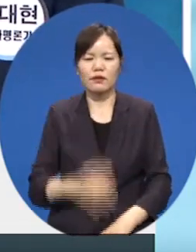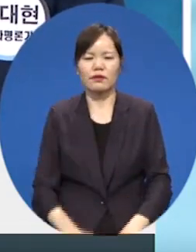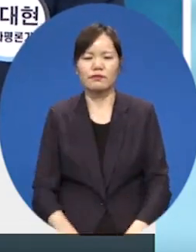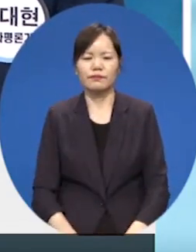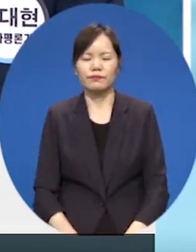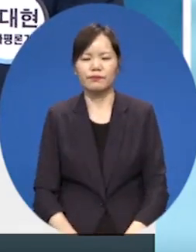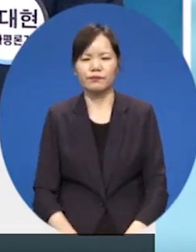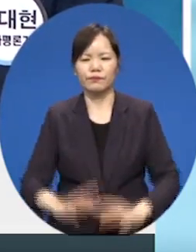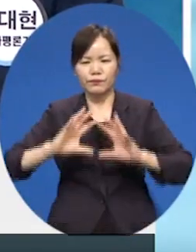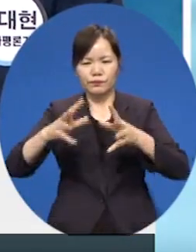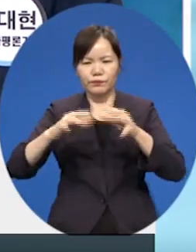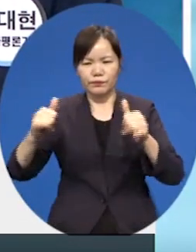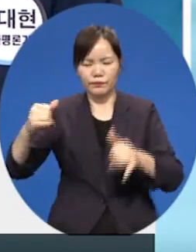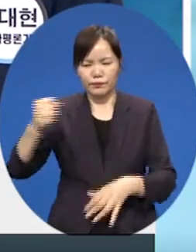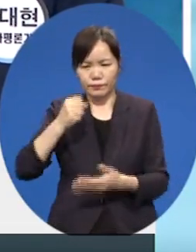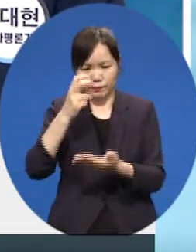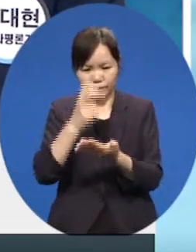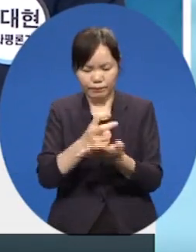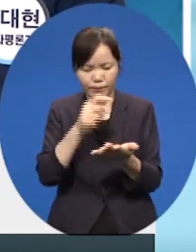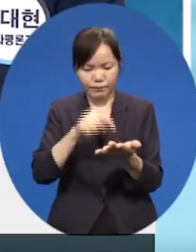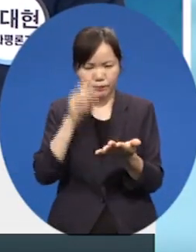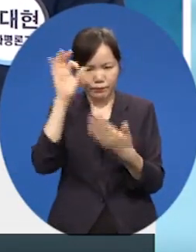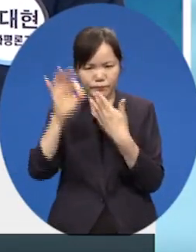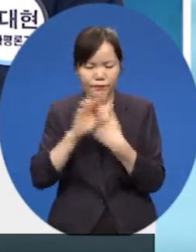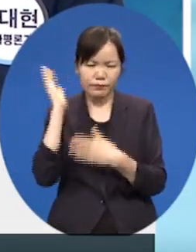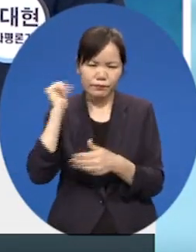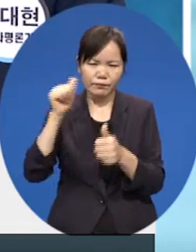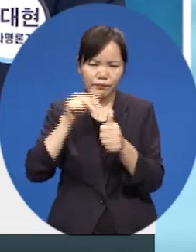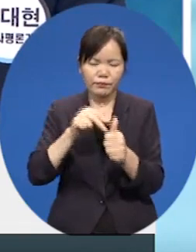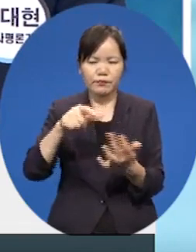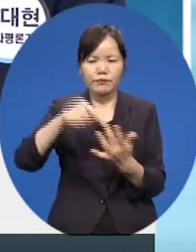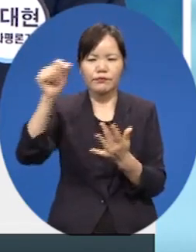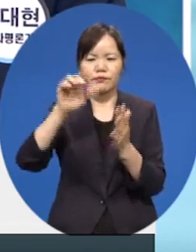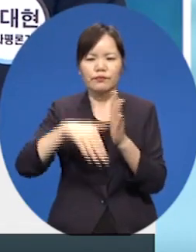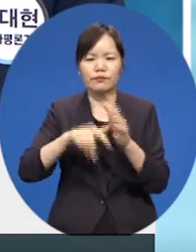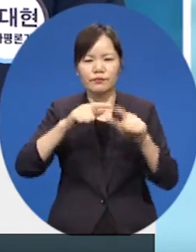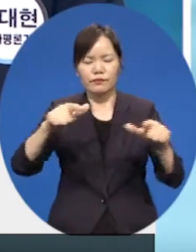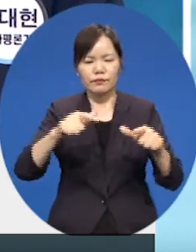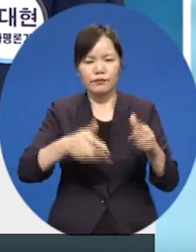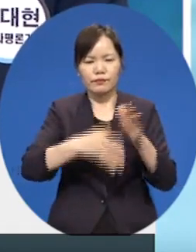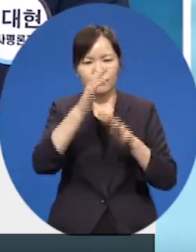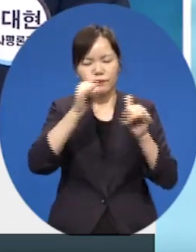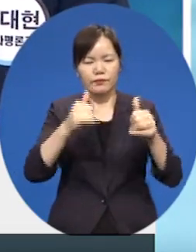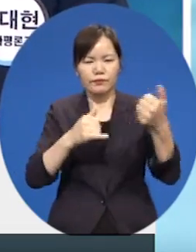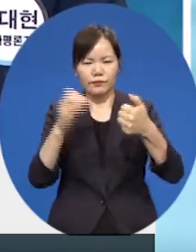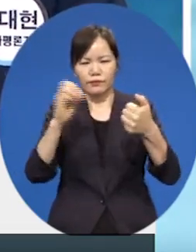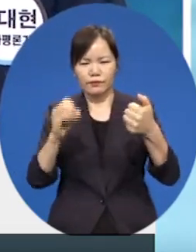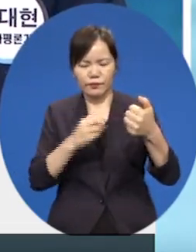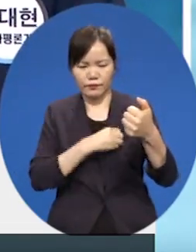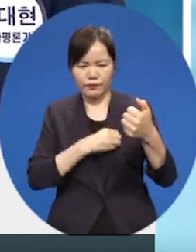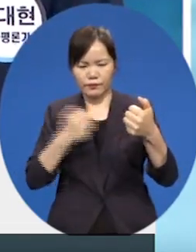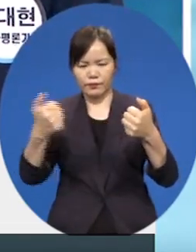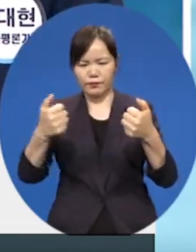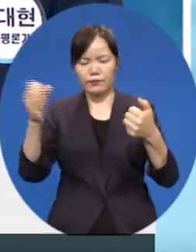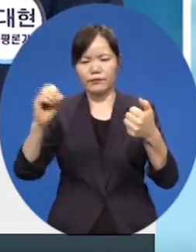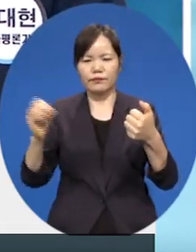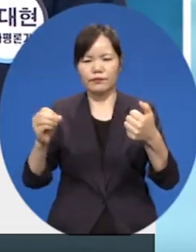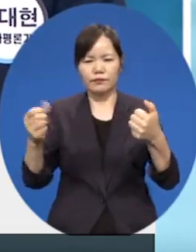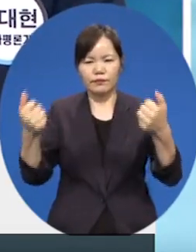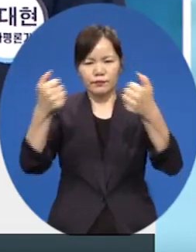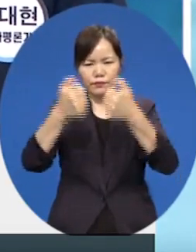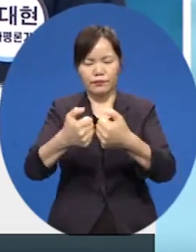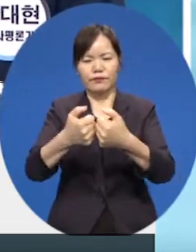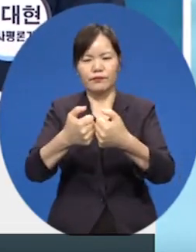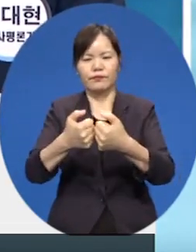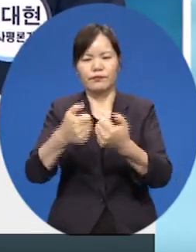기본적으로 국민의힘은 당원당규상 대통령 후보자를 선출할 때 일반 시민 50%, 당원 네. 50%의 비율로 선출을 하게 돼